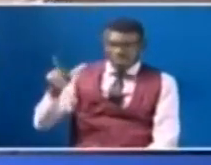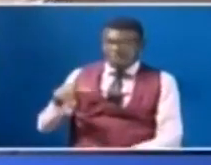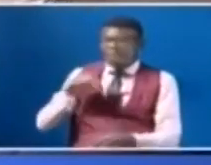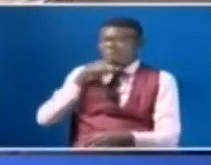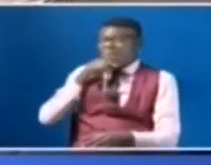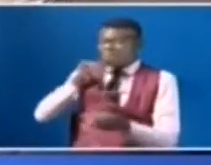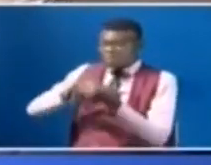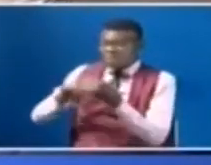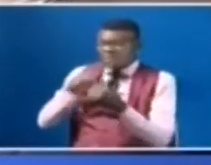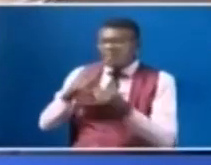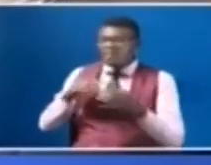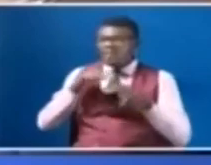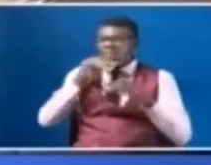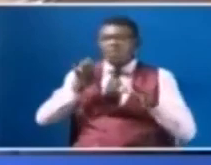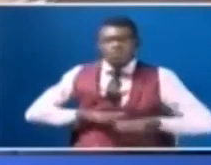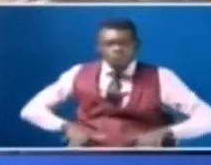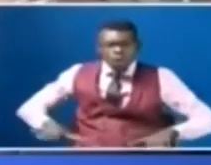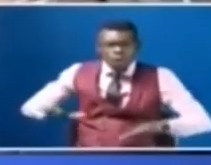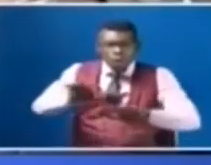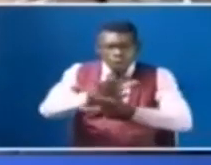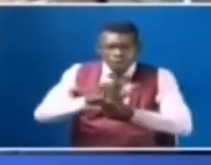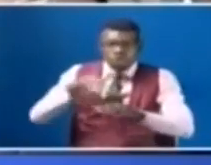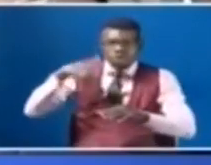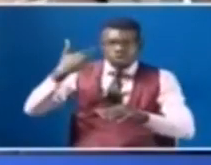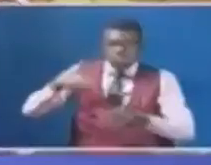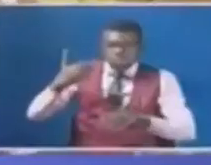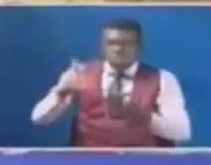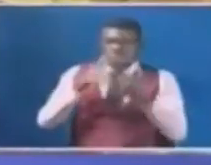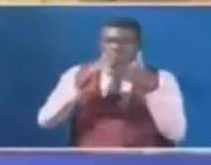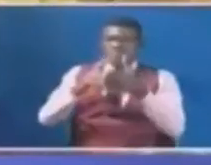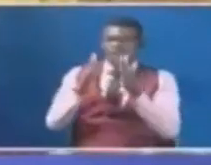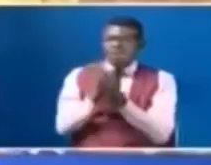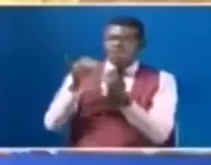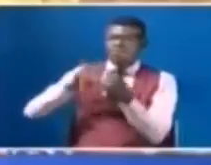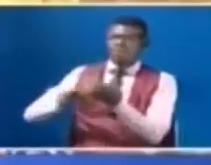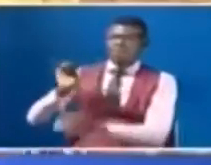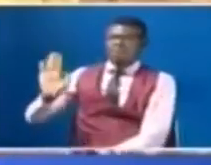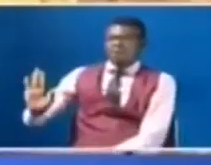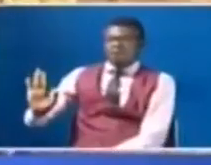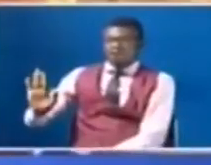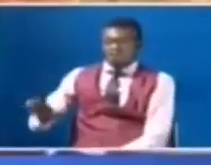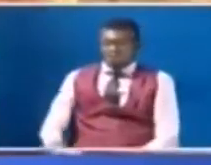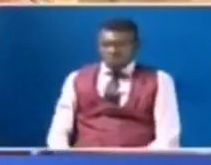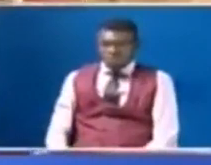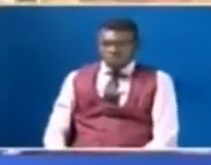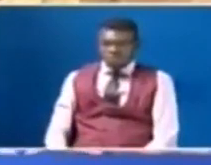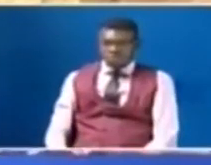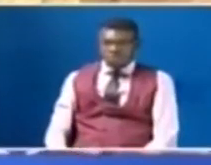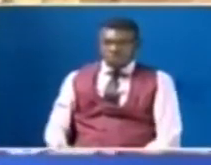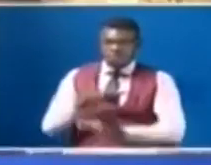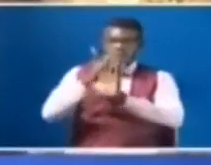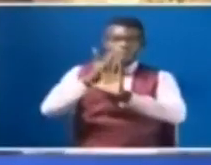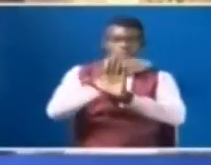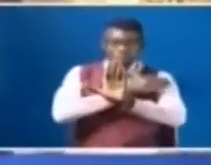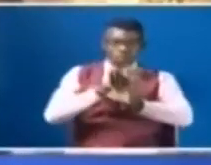kwamba wanaume wote kijijini hufanya mapenzi na mkewe. Hawa ni kabla ya chifu kuitisha kikao